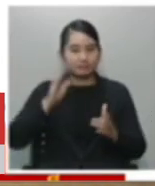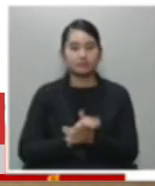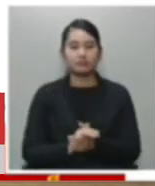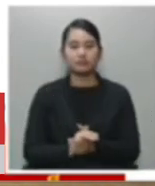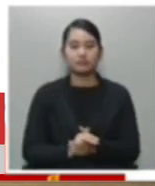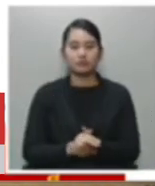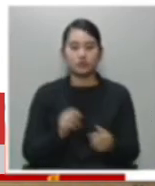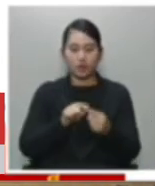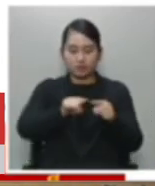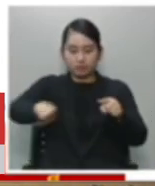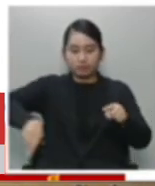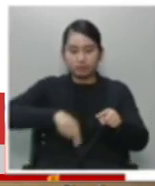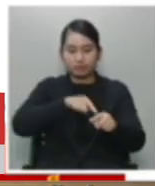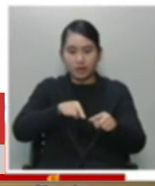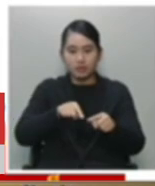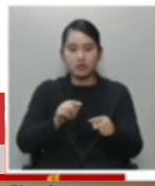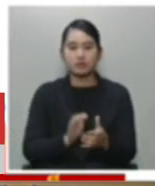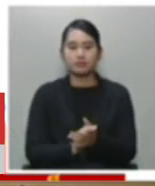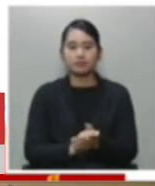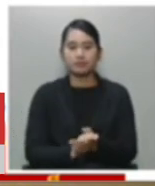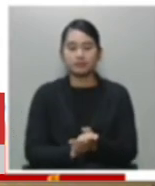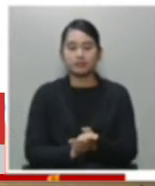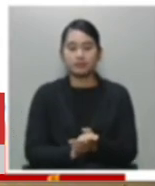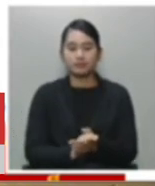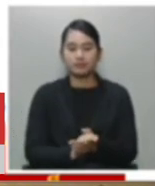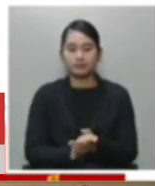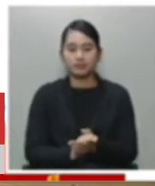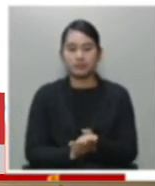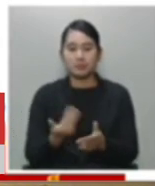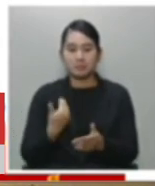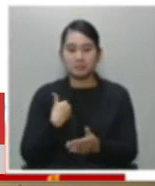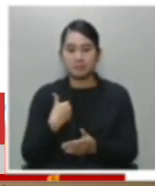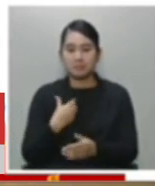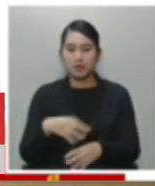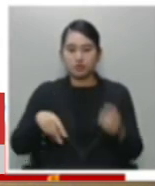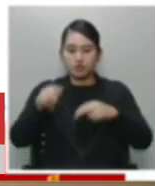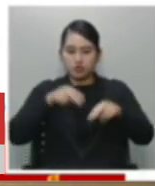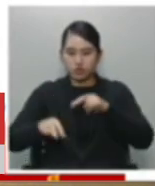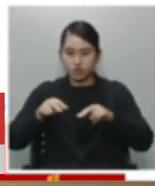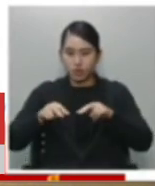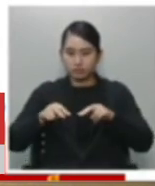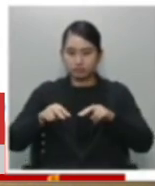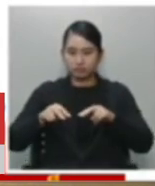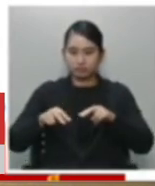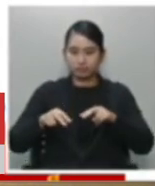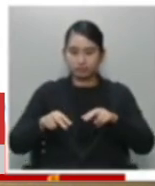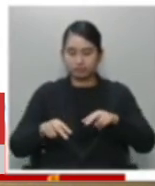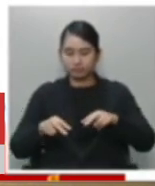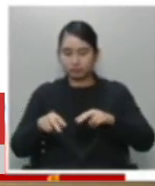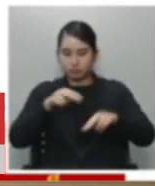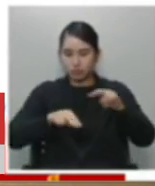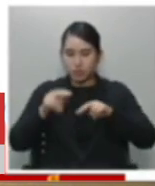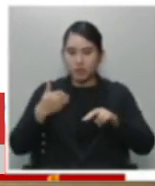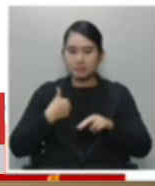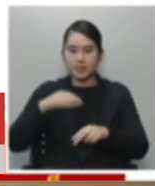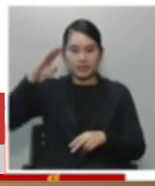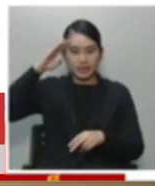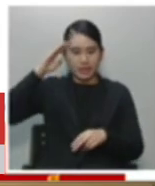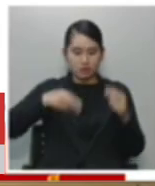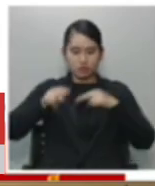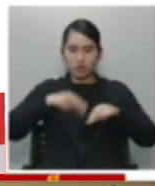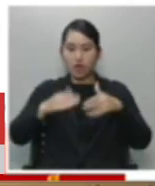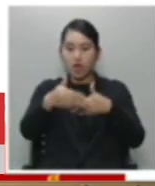ณกองทัพภาคที่2ภายในค่ายมีจุดตรวจเข้าออกอย่างหนาแน่นมีทหารเฝ้าคลังอา